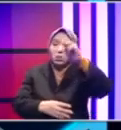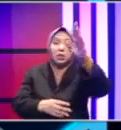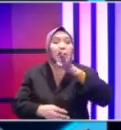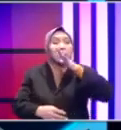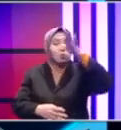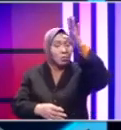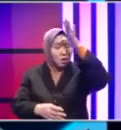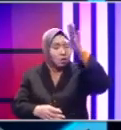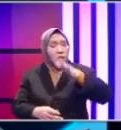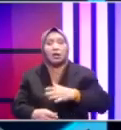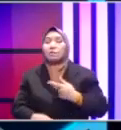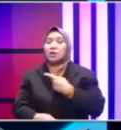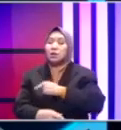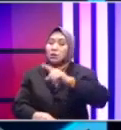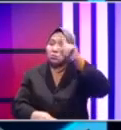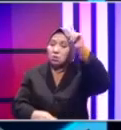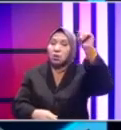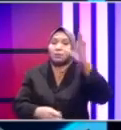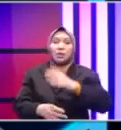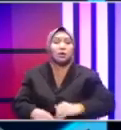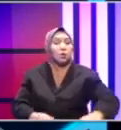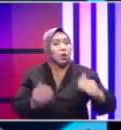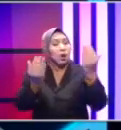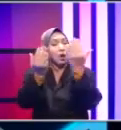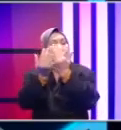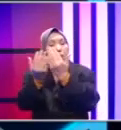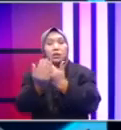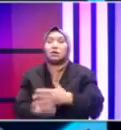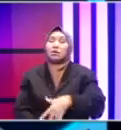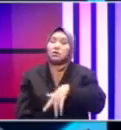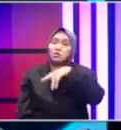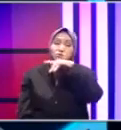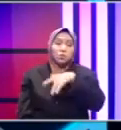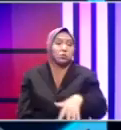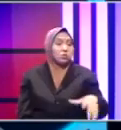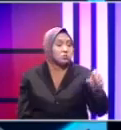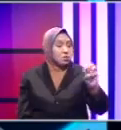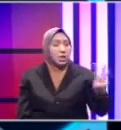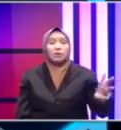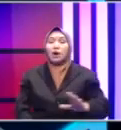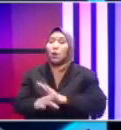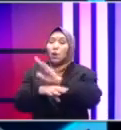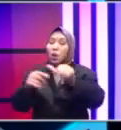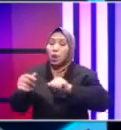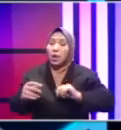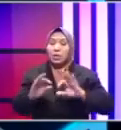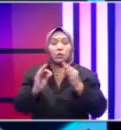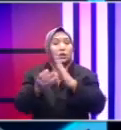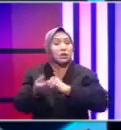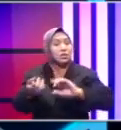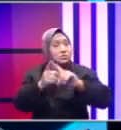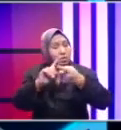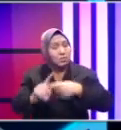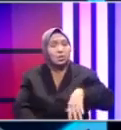ibu ayah kami ya Allah hamba Rohimin Shallallahu Alaihi nidn Muhammadin nabiyyil ummiyyi wa alaa aalihi wa shahbihii wa